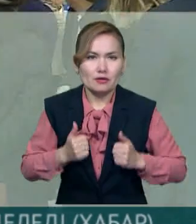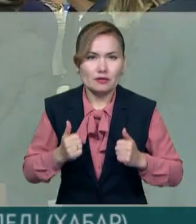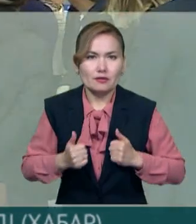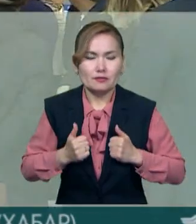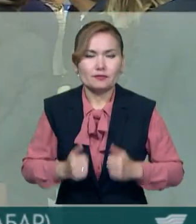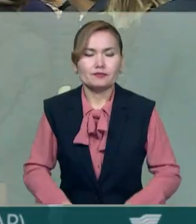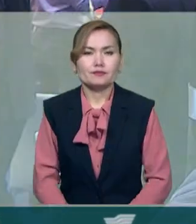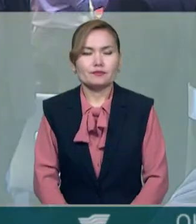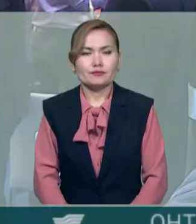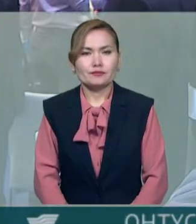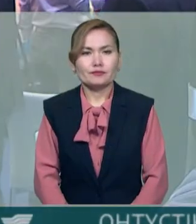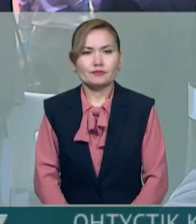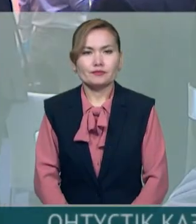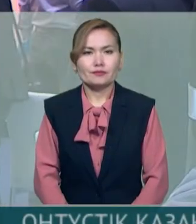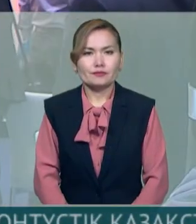ұйымдастырушылар.